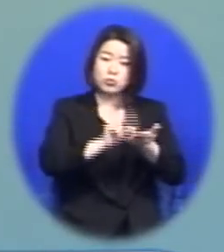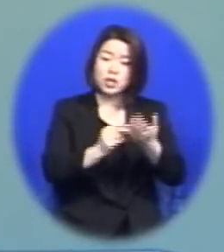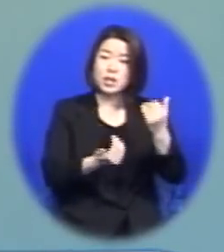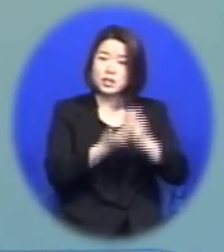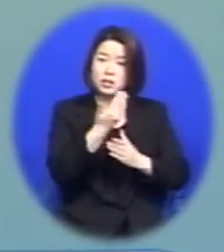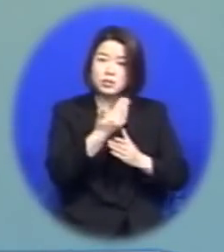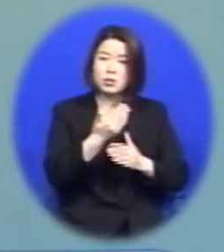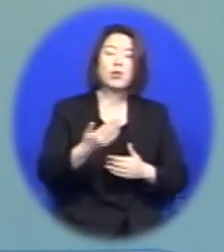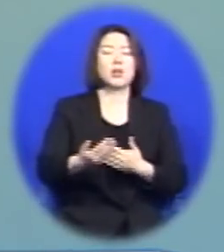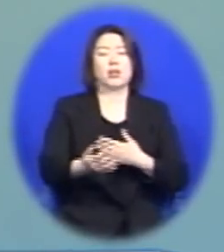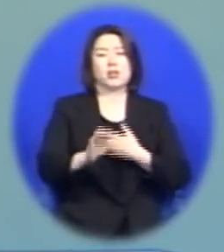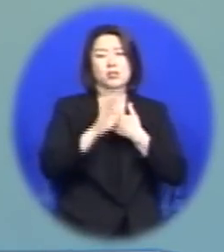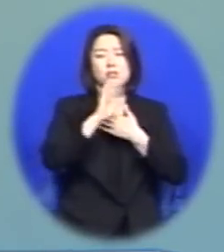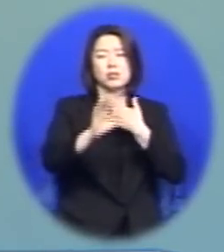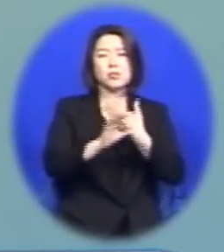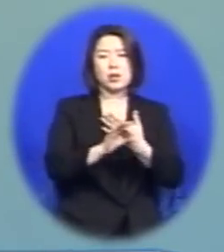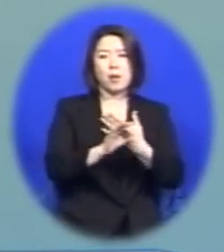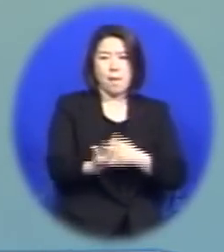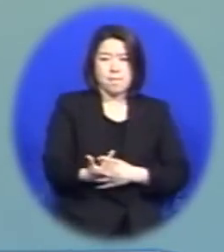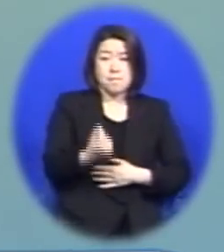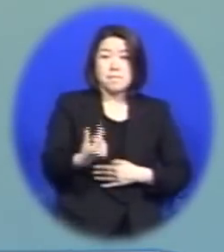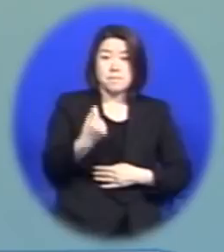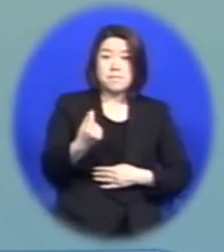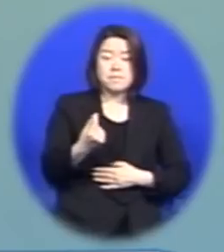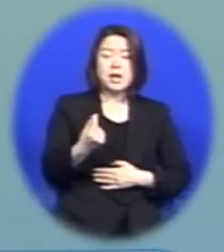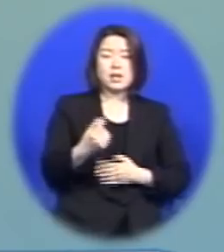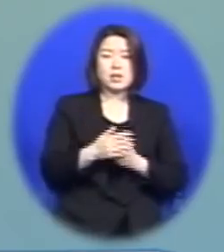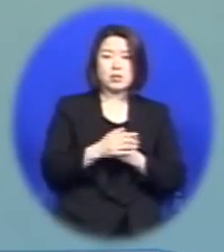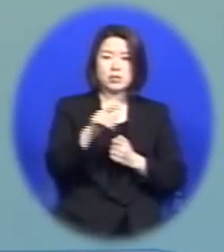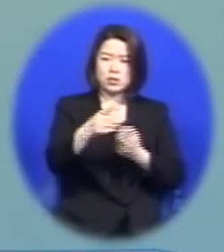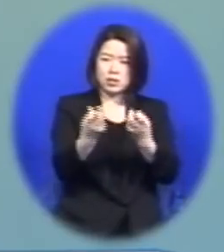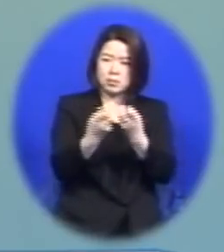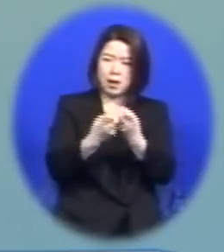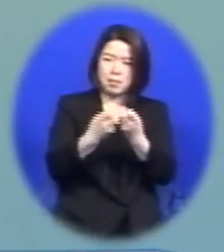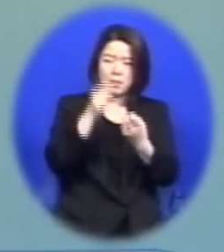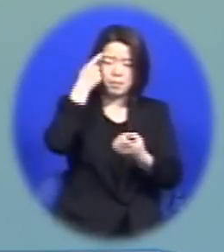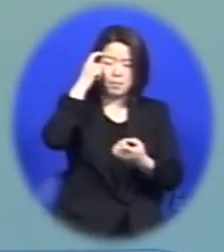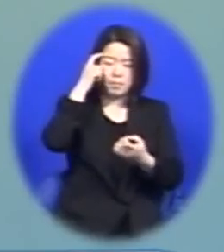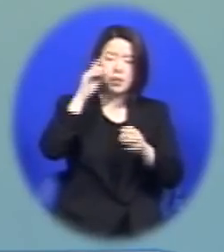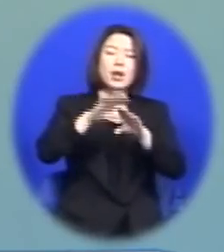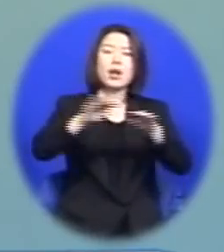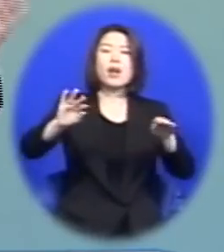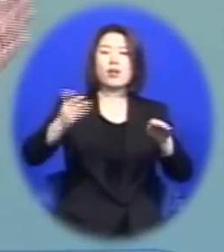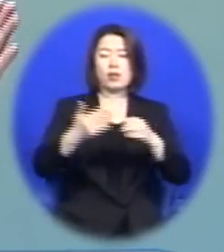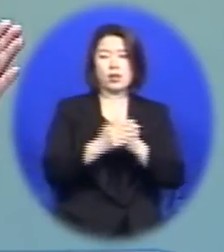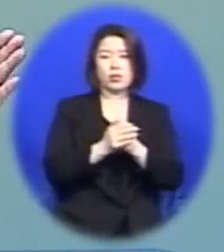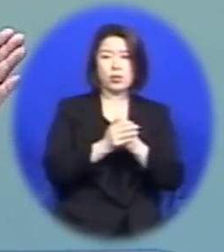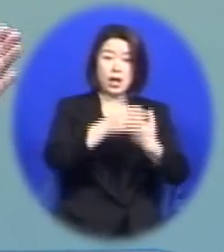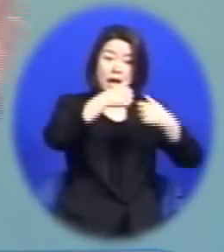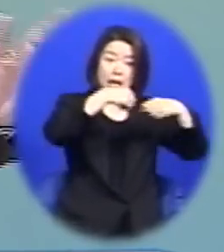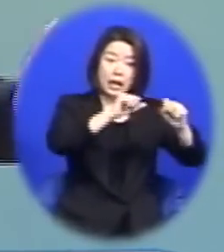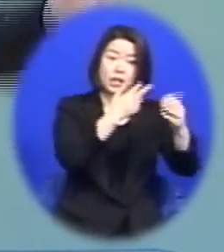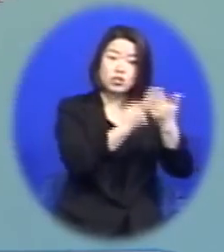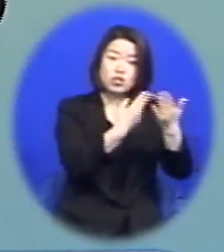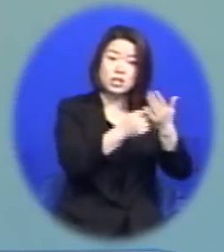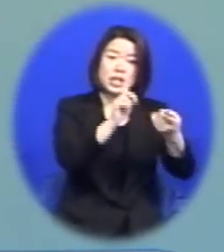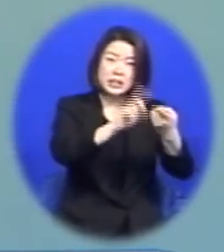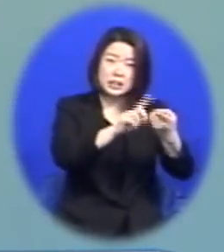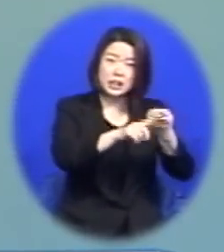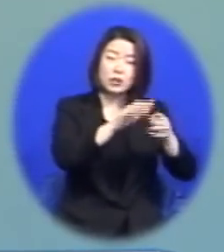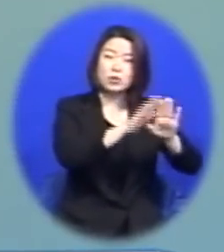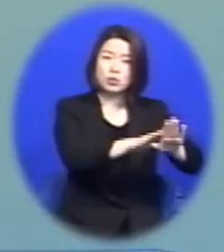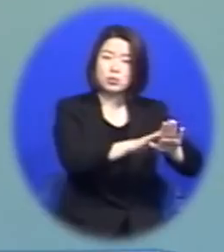그러면 시급히 그 대책을 세워야 됩니다 깨진 유리창 그대로 두면 빈 집 이라고